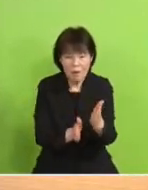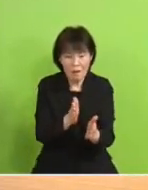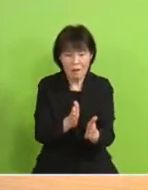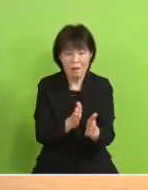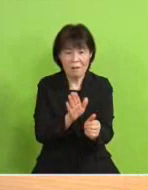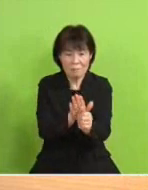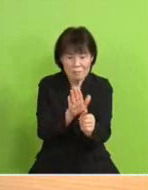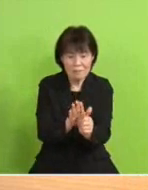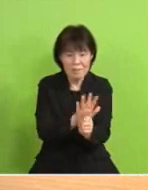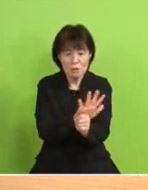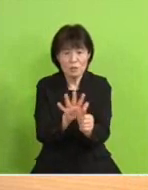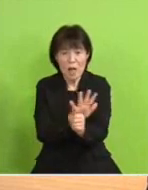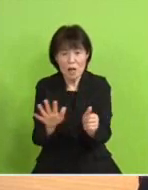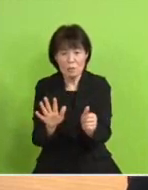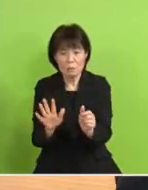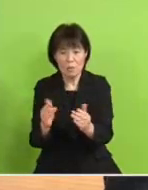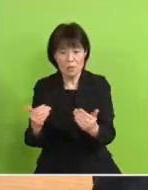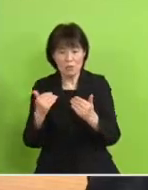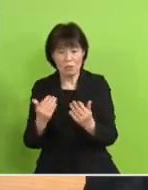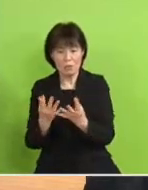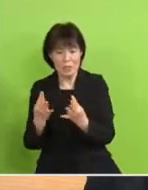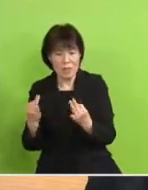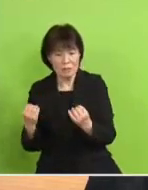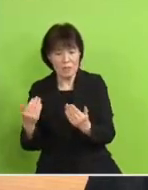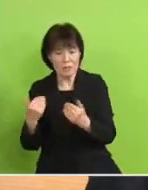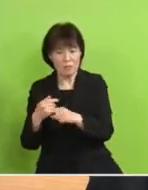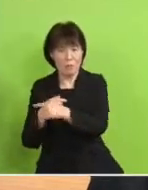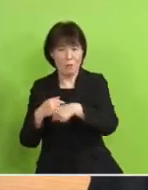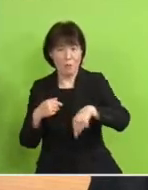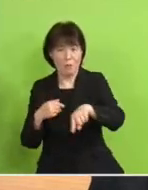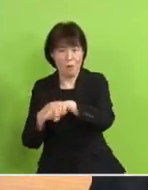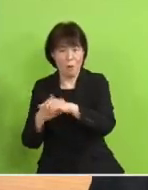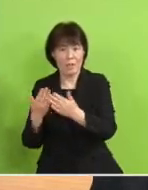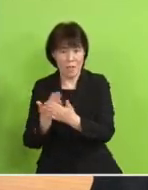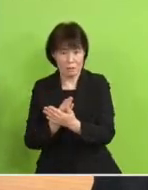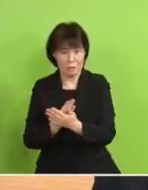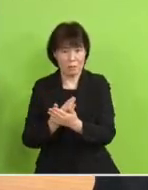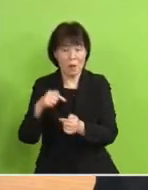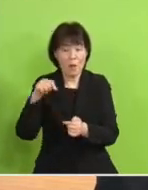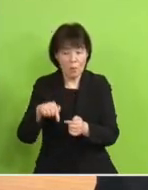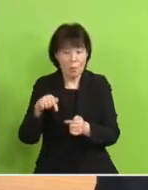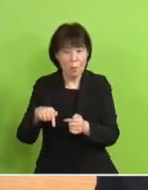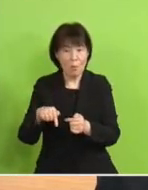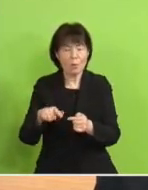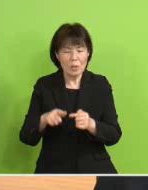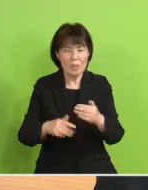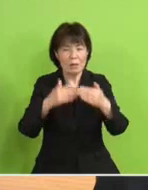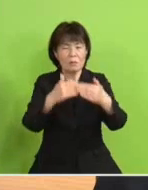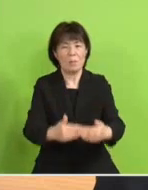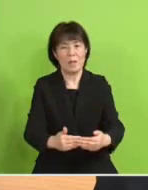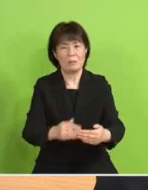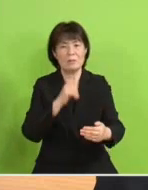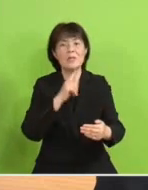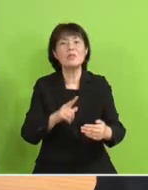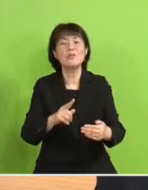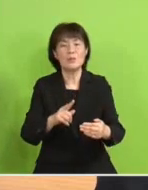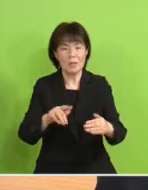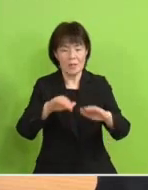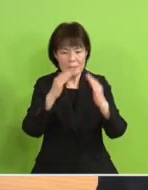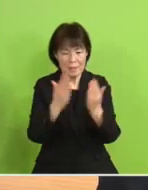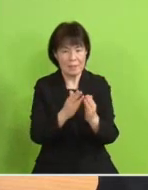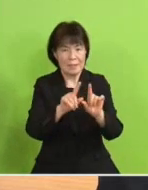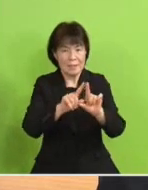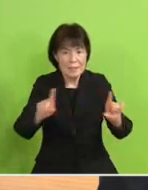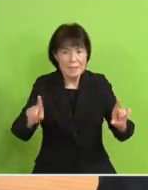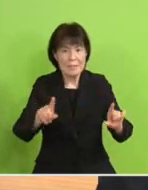もどんどん増えていきます。ですからここをまず抑えるということで、今スクリーニング検査を優先させて行わせ